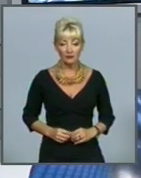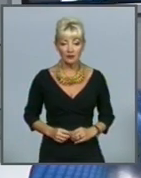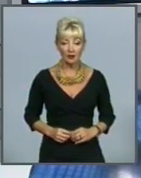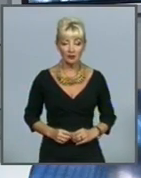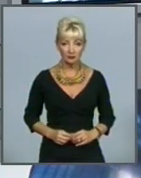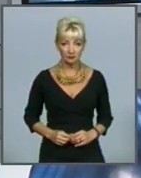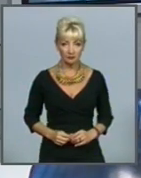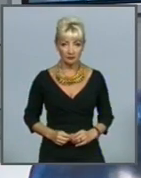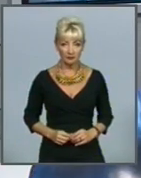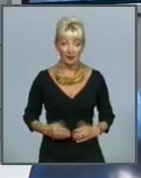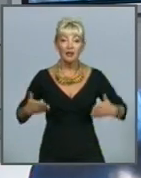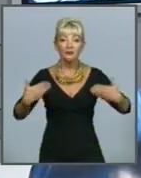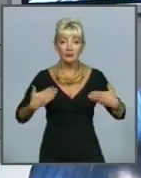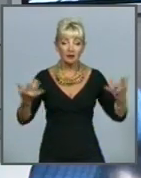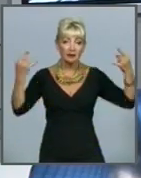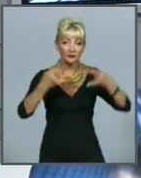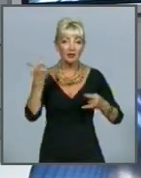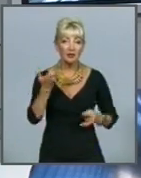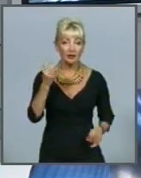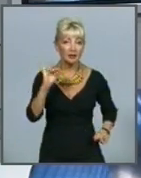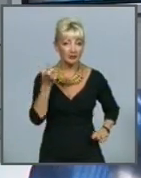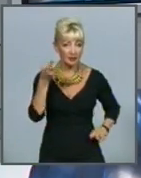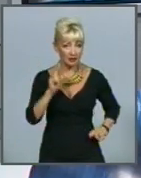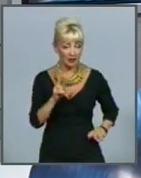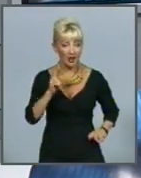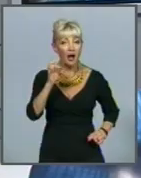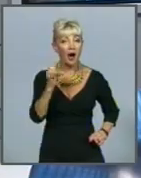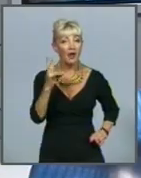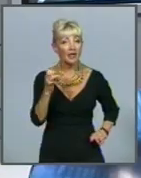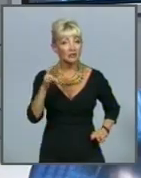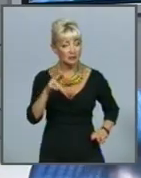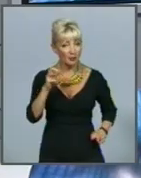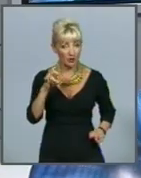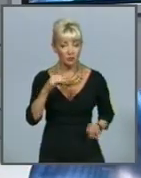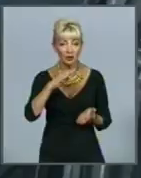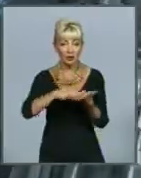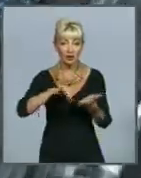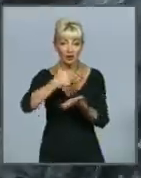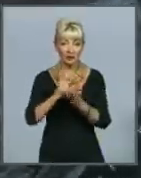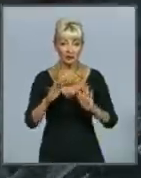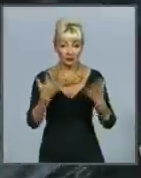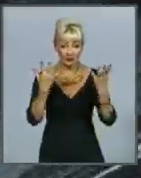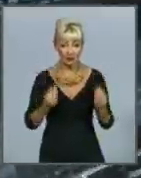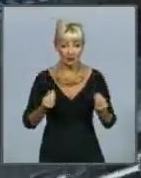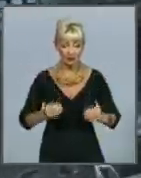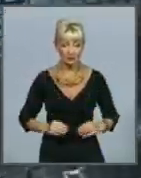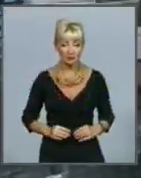Мої вітання в ефірі «Харківські Ізвістія» у студії Анастасія Марченко і далі про головні події дня.